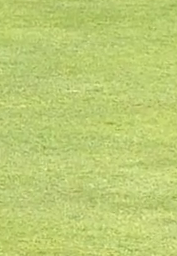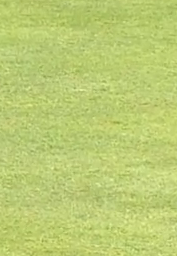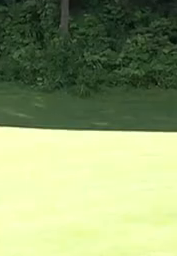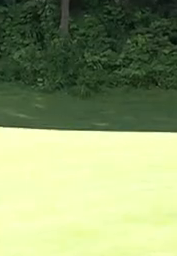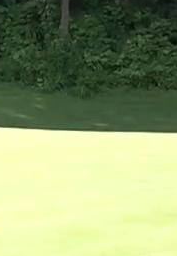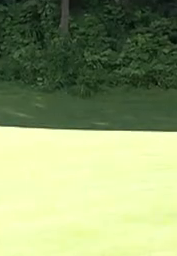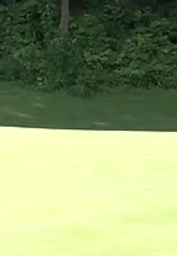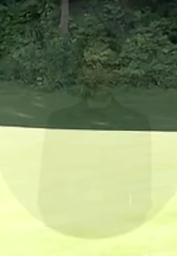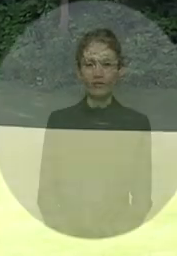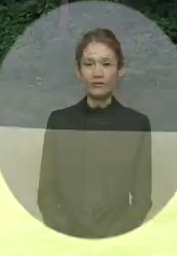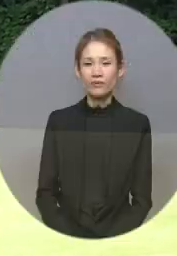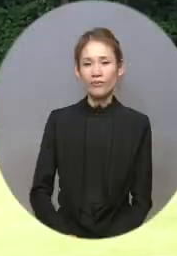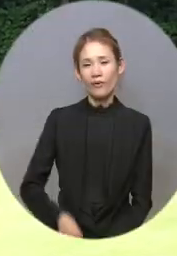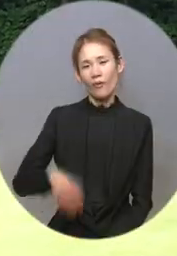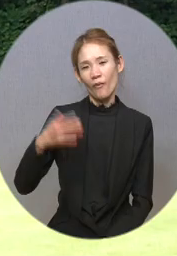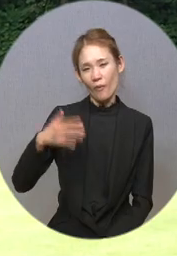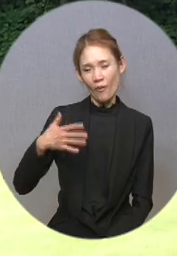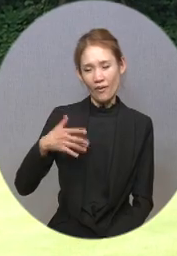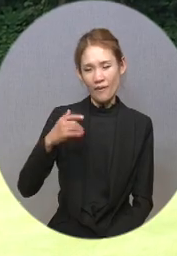와!